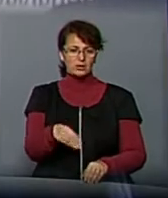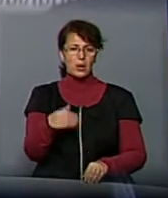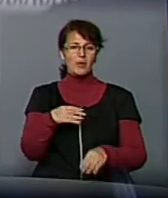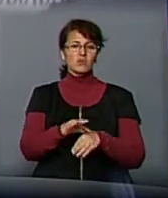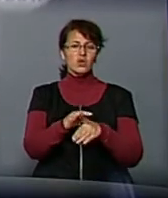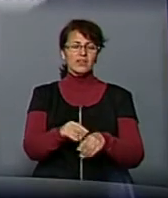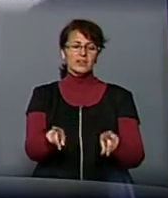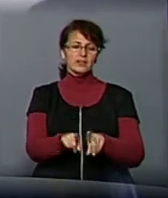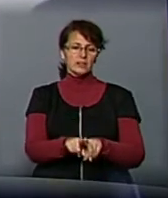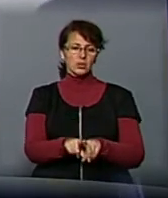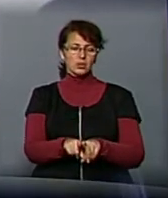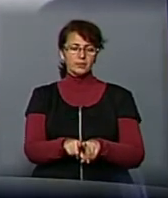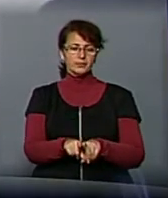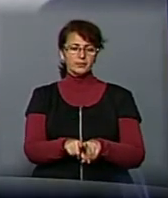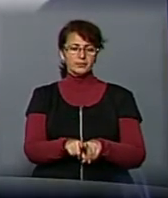провели таку...